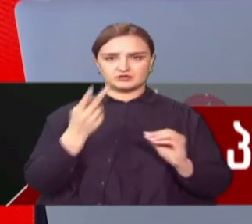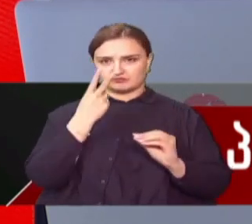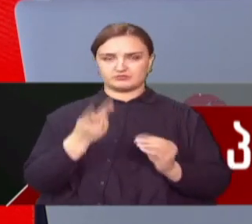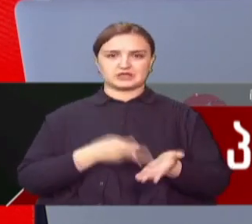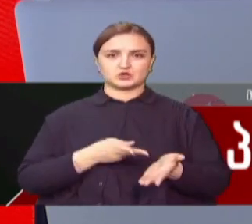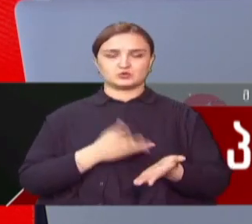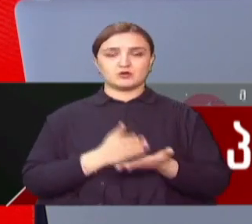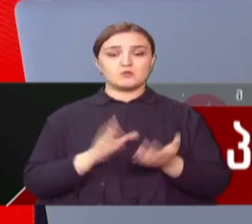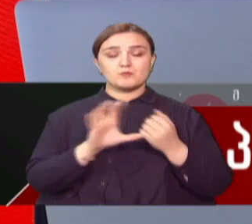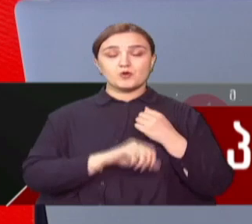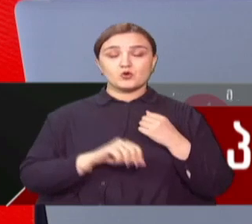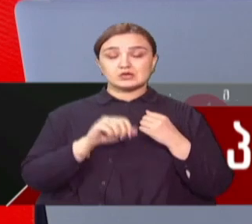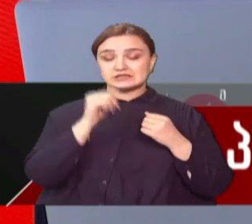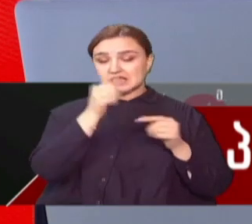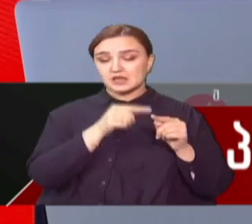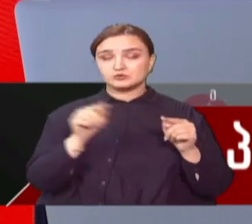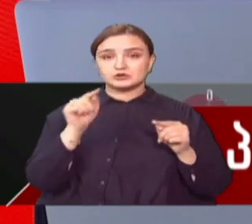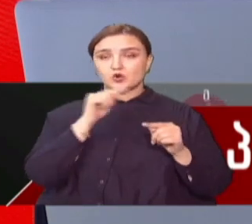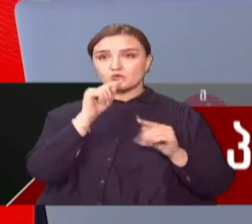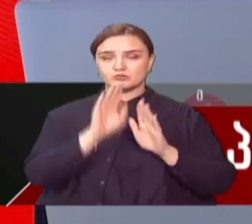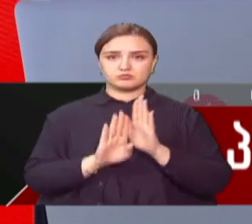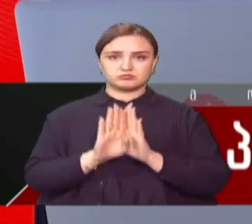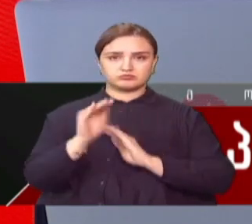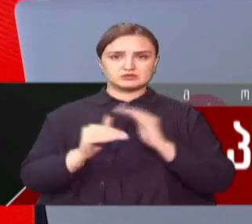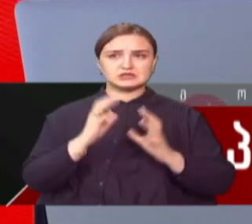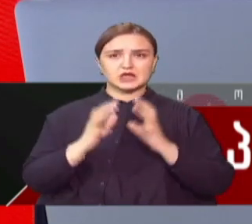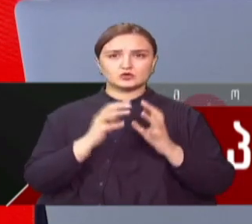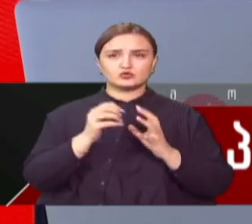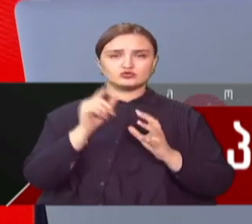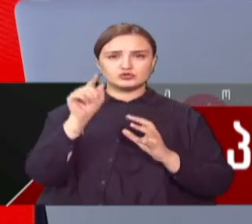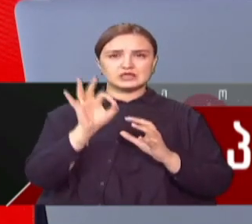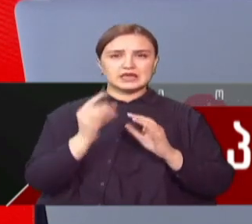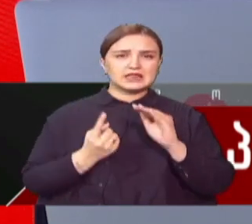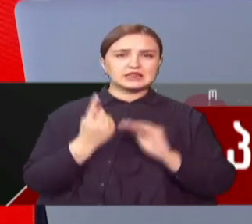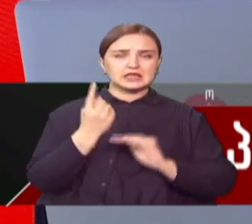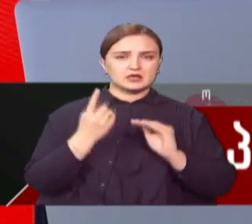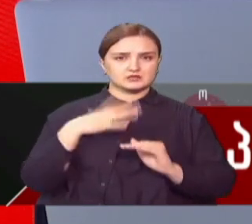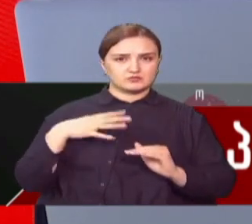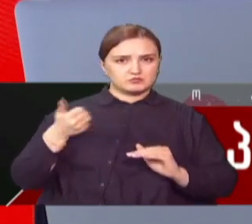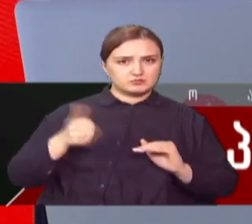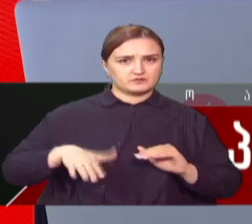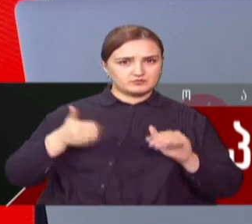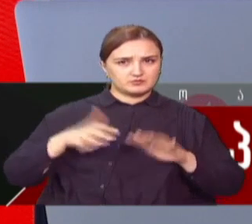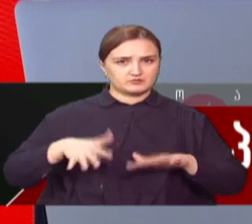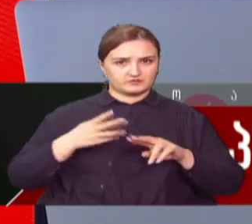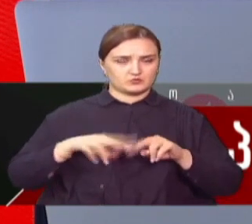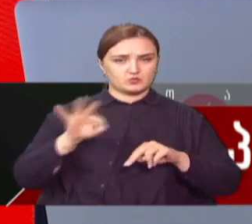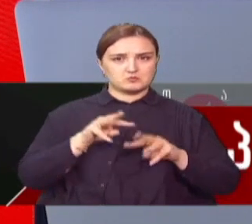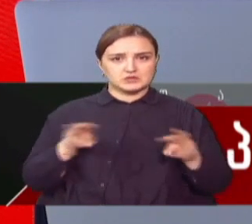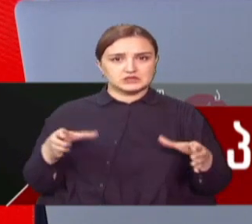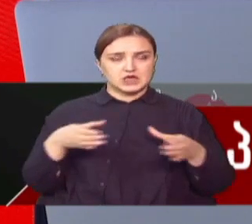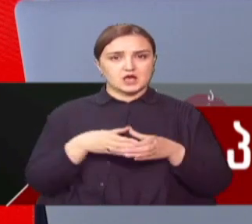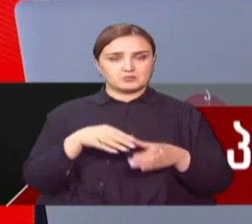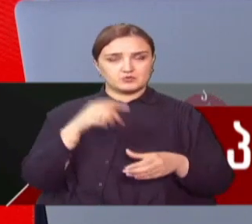ბოლო წლებში ეკონომიკური ზრდის მაჩვენებლებზე და საერთაშორისო რეიტინგებში დაწინაურებულ პოზიციებზე კეთდება. მინისტრთა კაბინეტისა და მმართველი